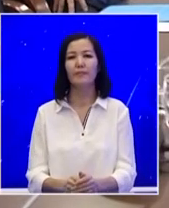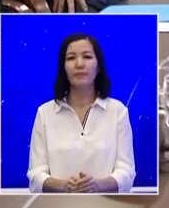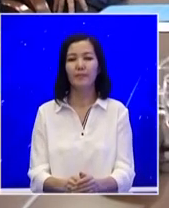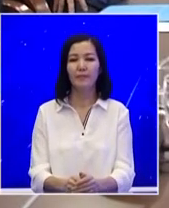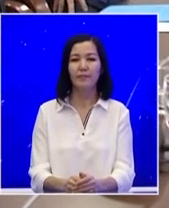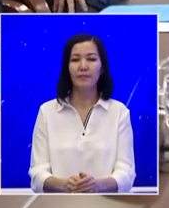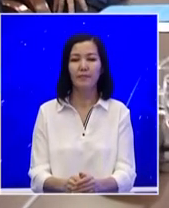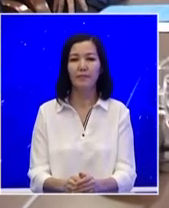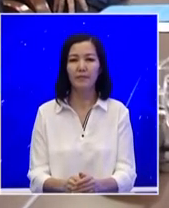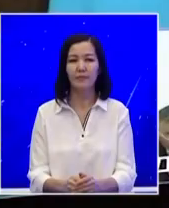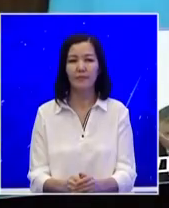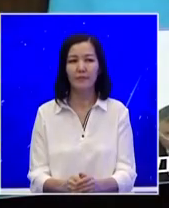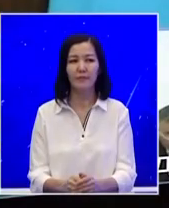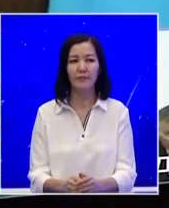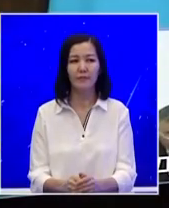ближайшее время.